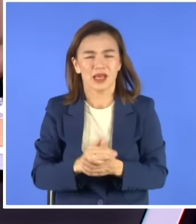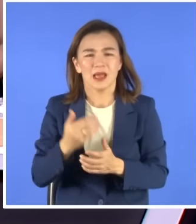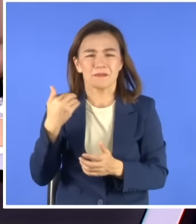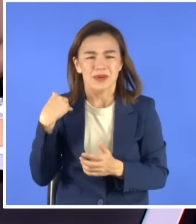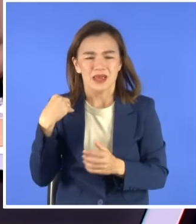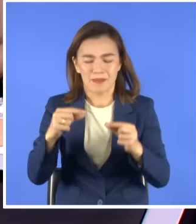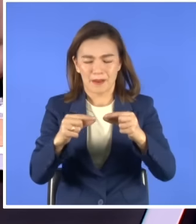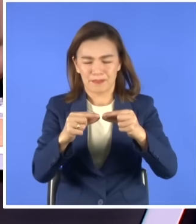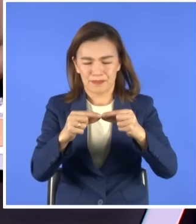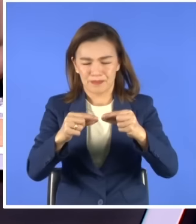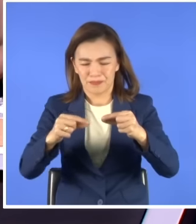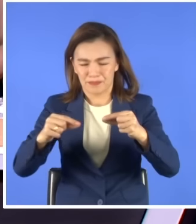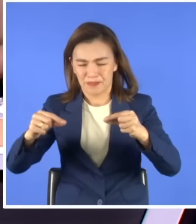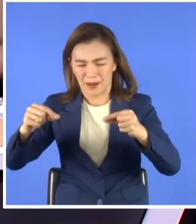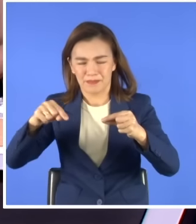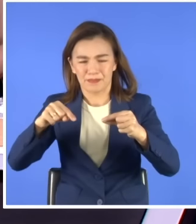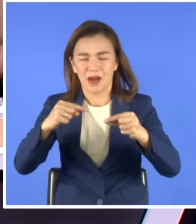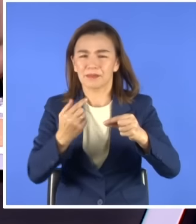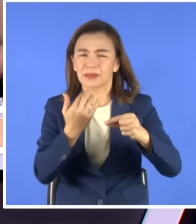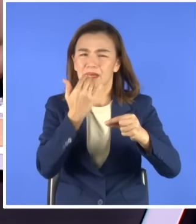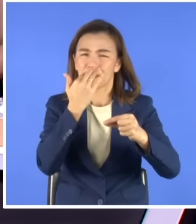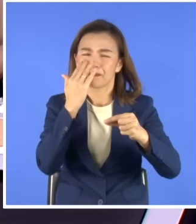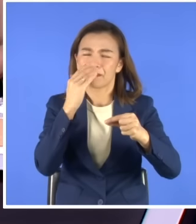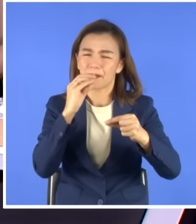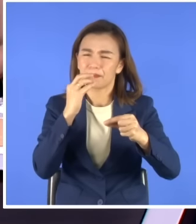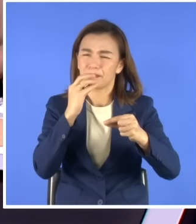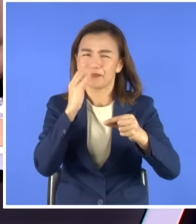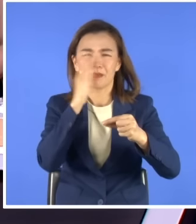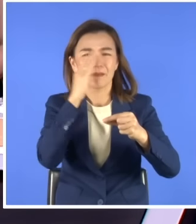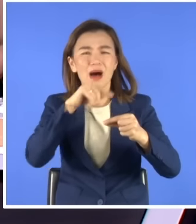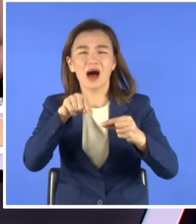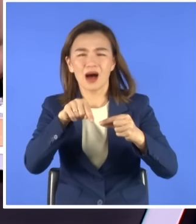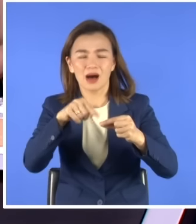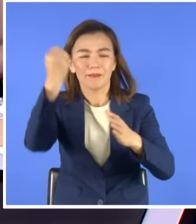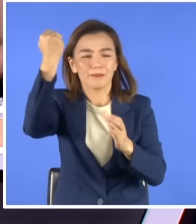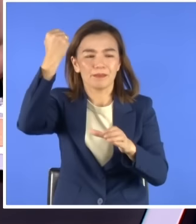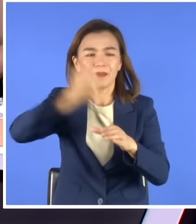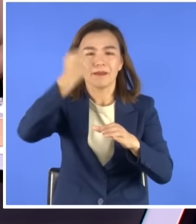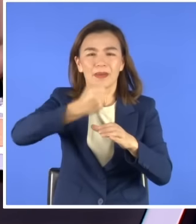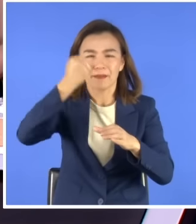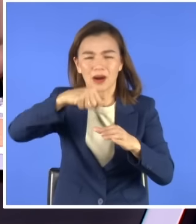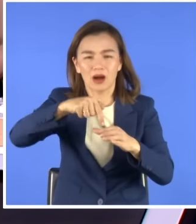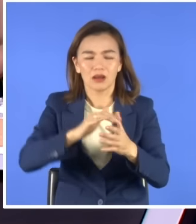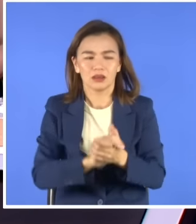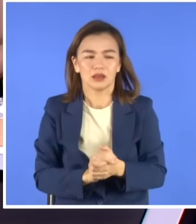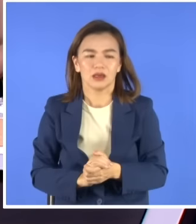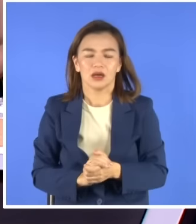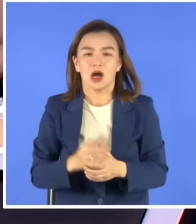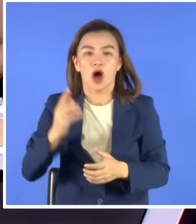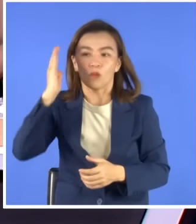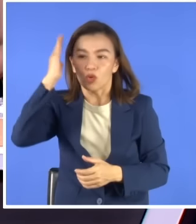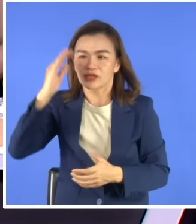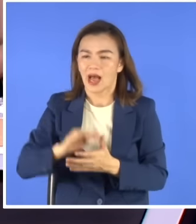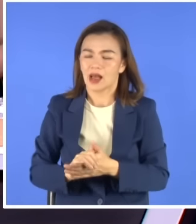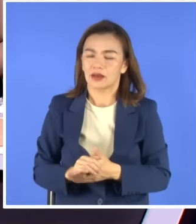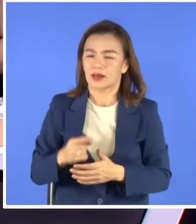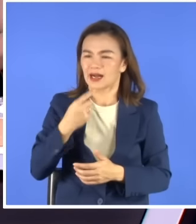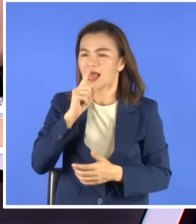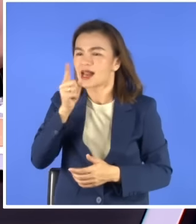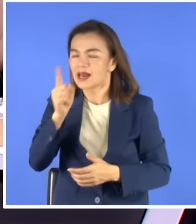รู้จักหรือเปล่าก็ไม่ทราบค่ะแต่สมัยก่อนเขาบอกว่าใครก็ตามที่ถูกว่าไอ้แมงดาเนี่ยโอ้โหมันเจ็บเข้าไปในปวดใจในแสบ